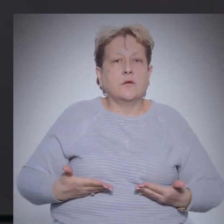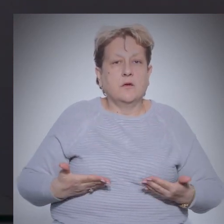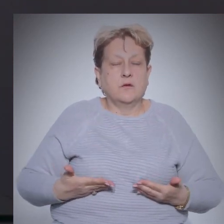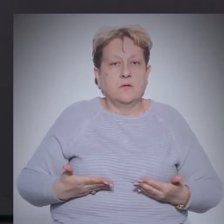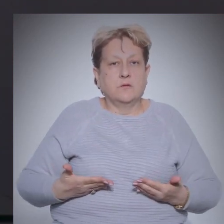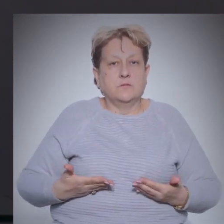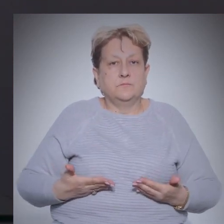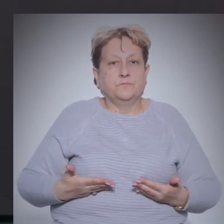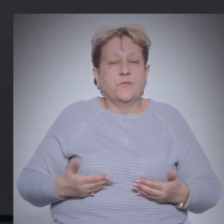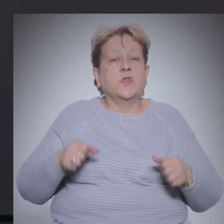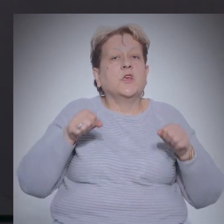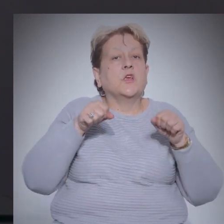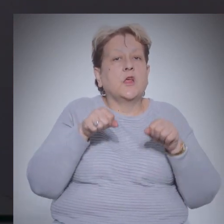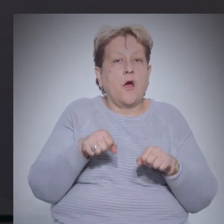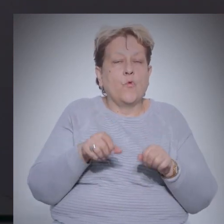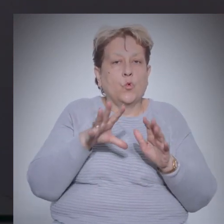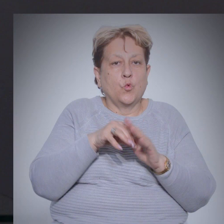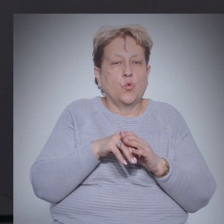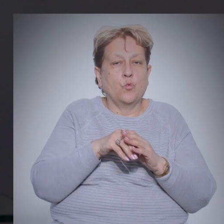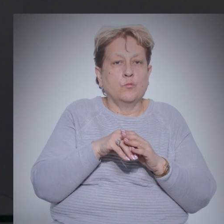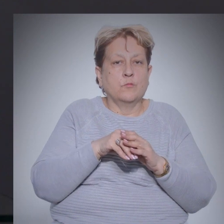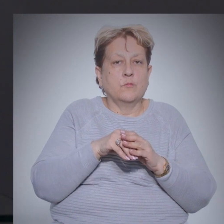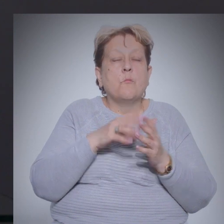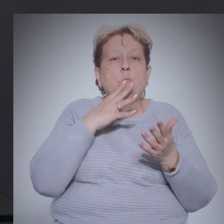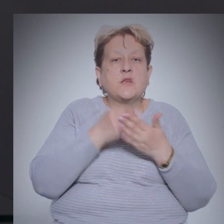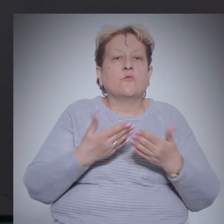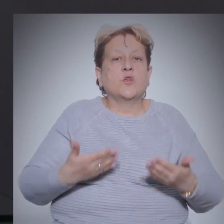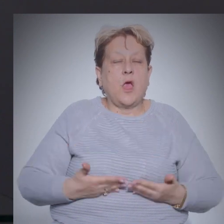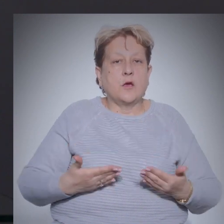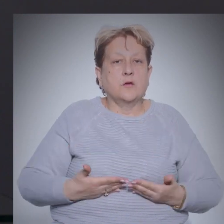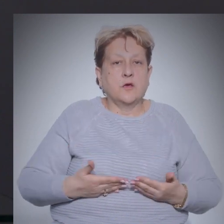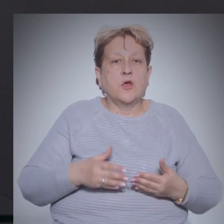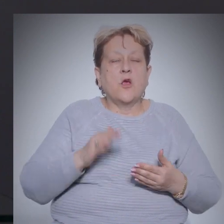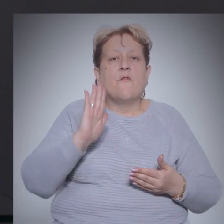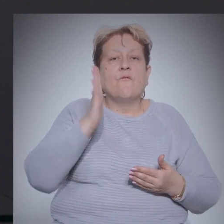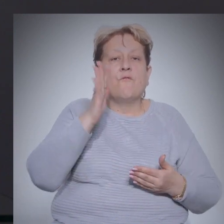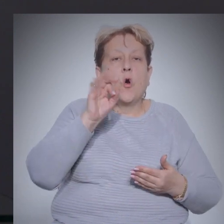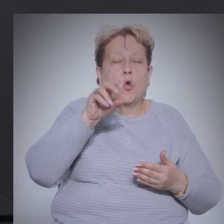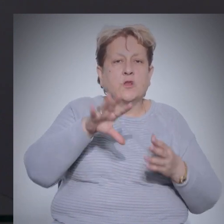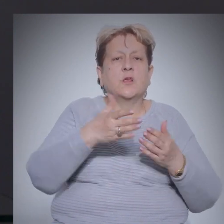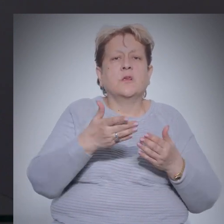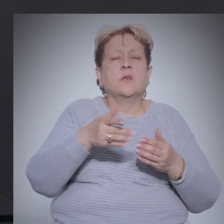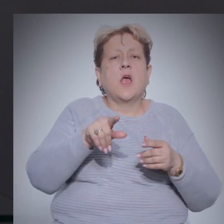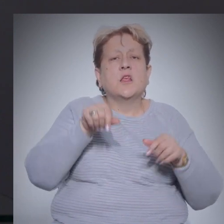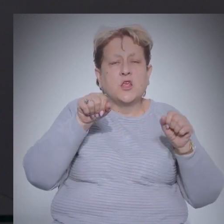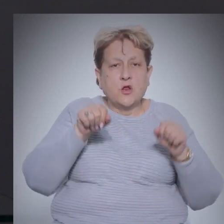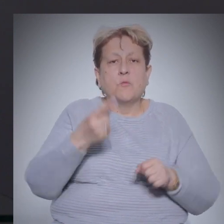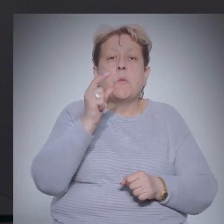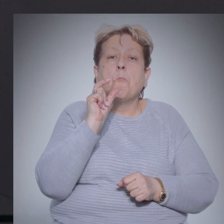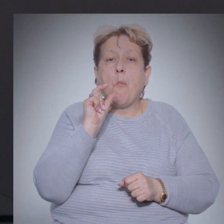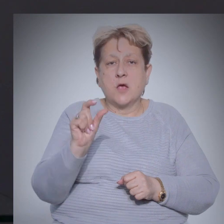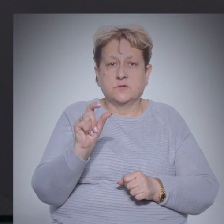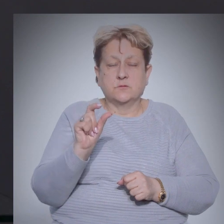կյանքին ոլորտին անկամ այդ